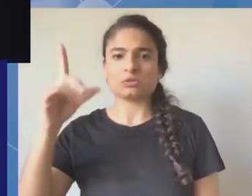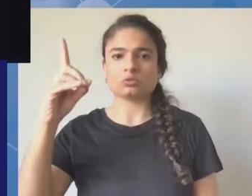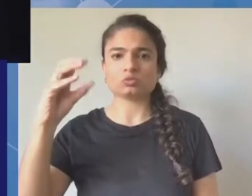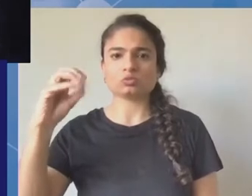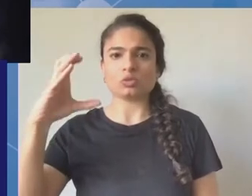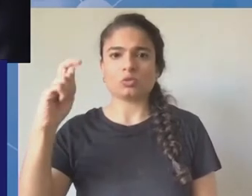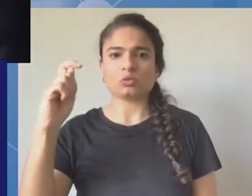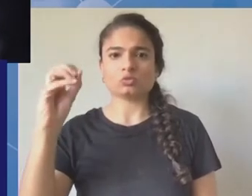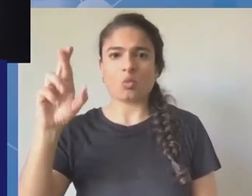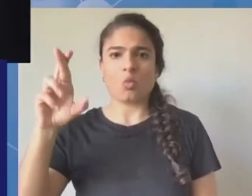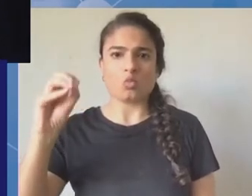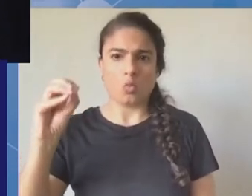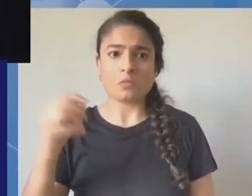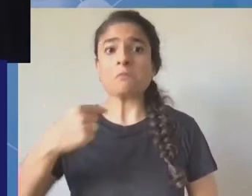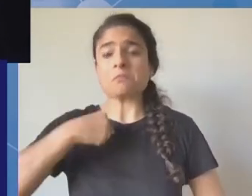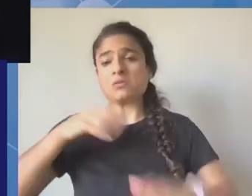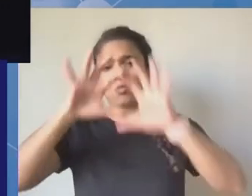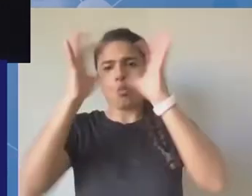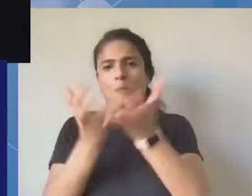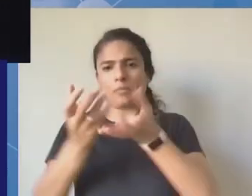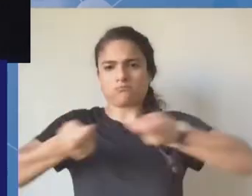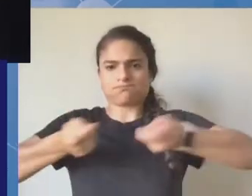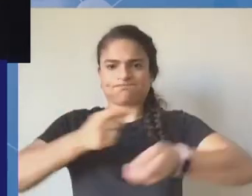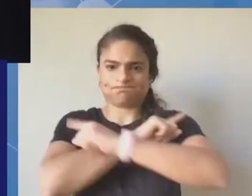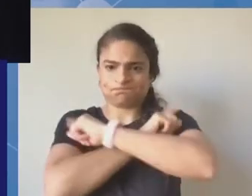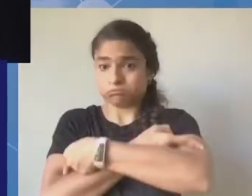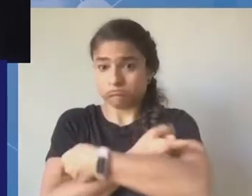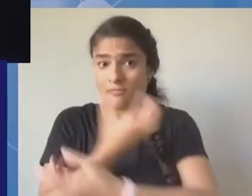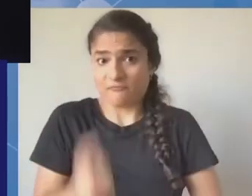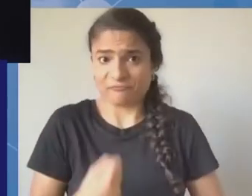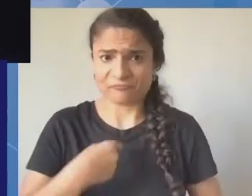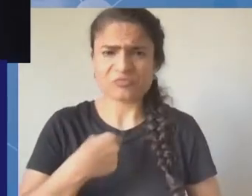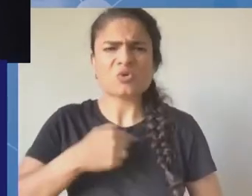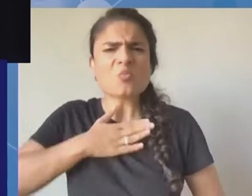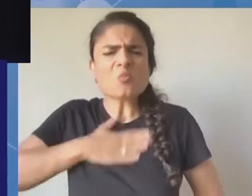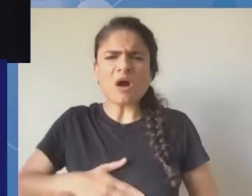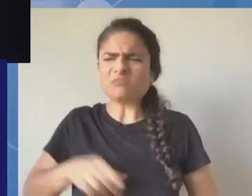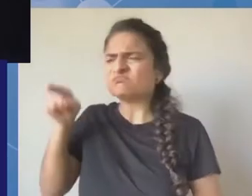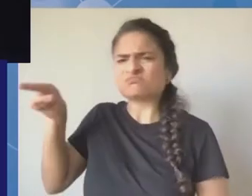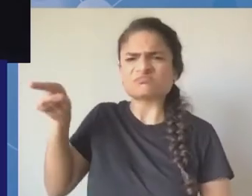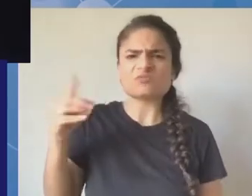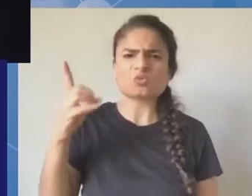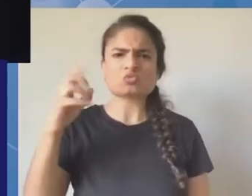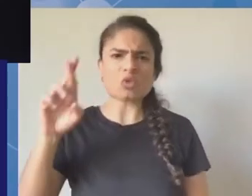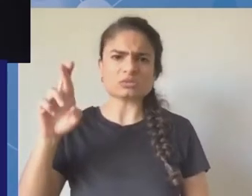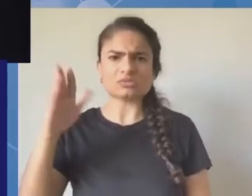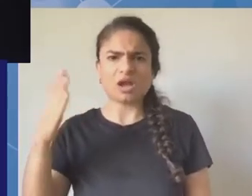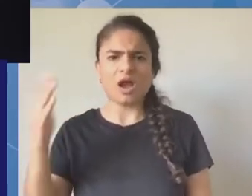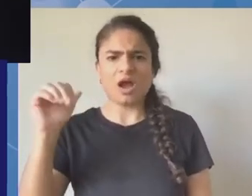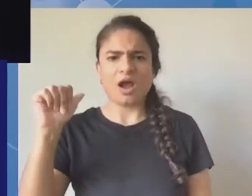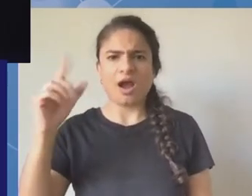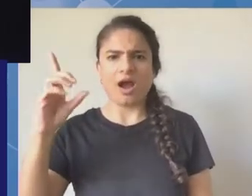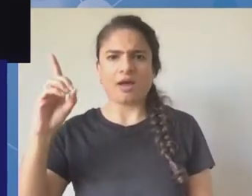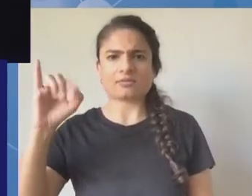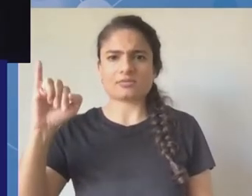谢感谢我的再次发言。我也想刚才潘尼 Doctor教